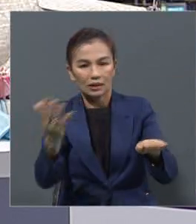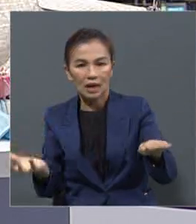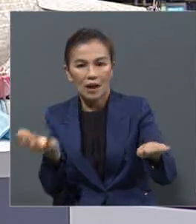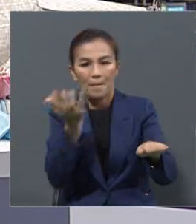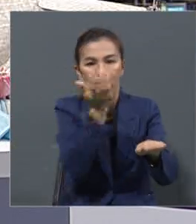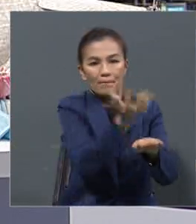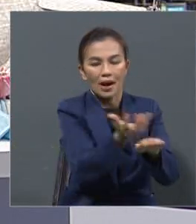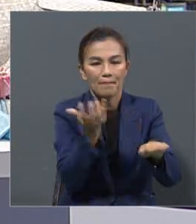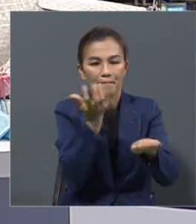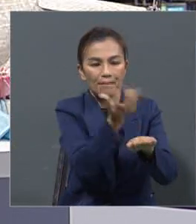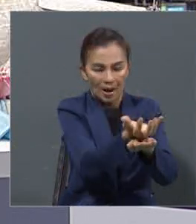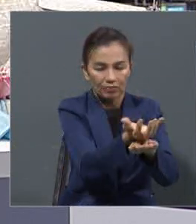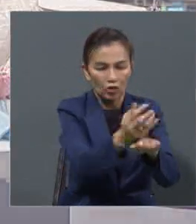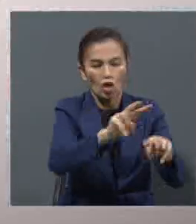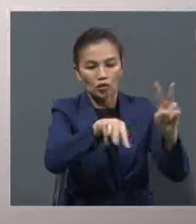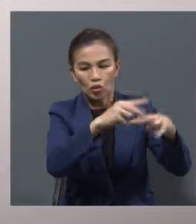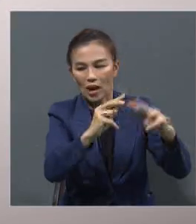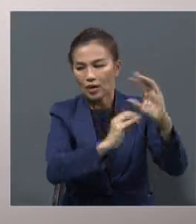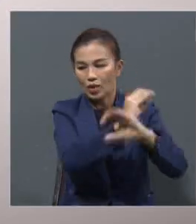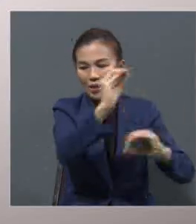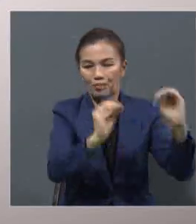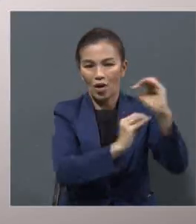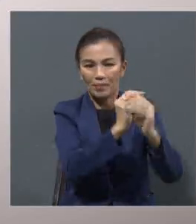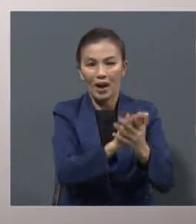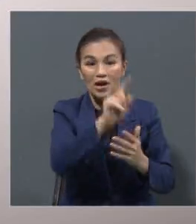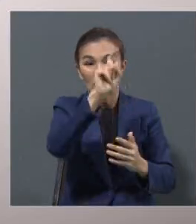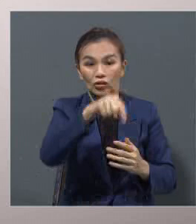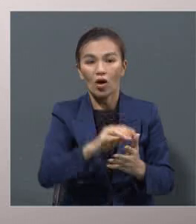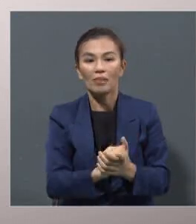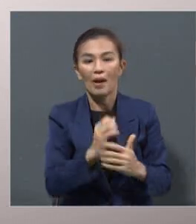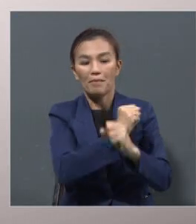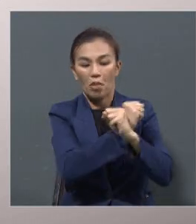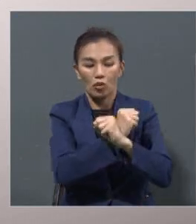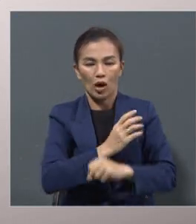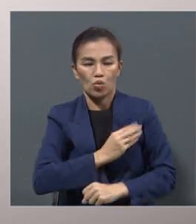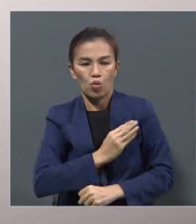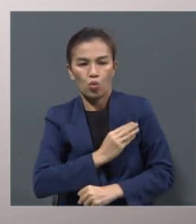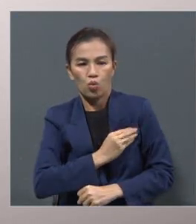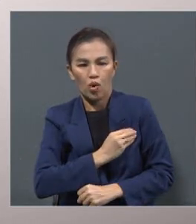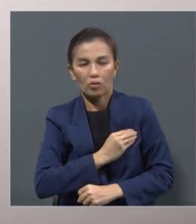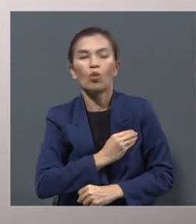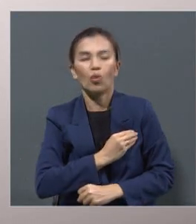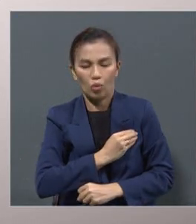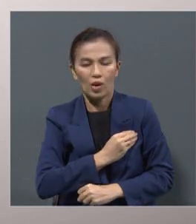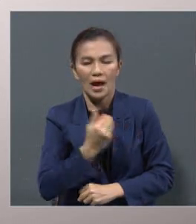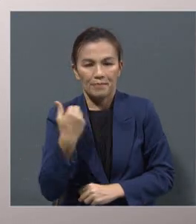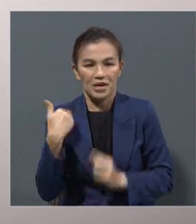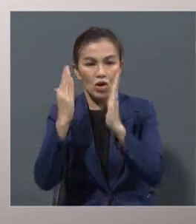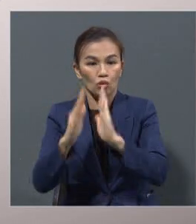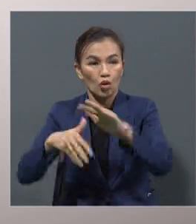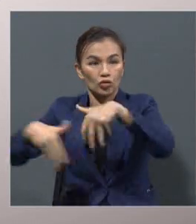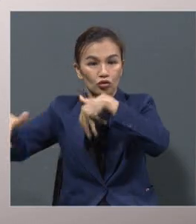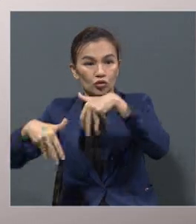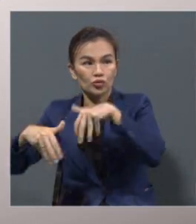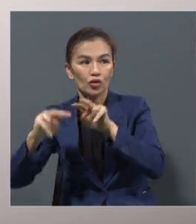เช่นเดียวกันวันนี้หลายหน่วยงานนะฮะโดยเฉพาะอย่างยิ่งต้องคลายความกังวลของชาวบ้านที่เขาอยู่ใกล้ๆตรงนั้นเชิญตัวแทนชาวบ้านฮะมาลง